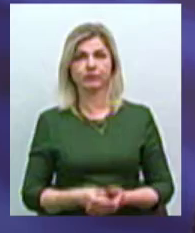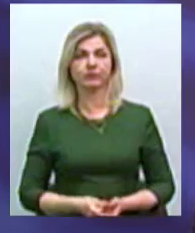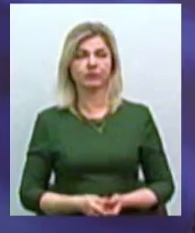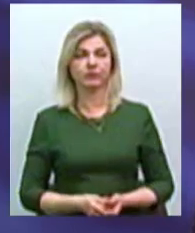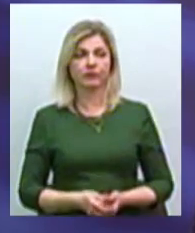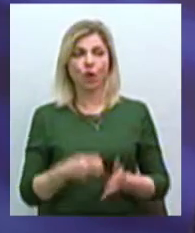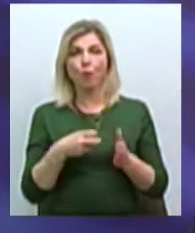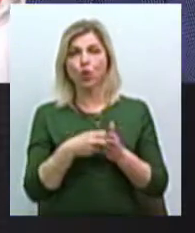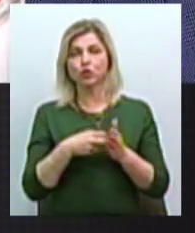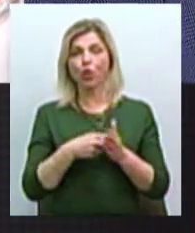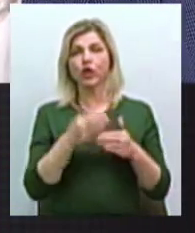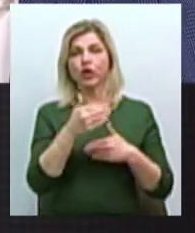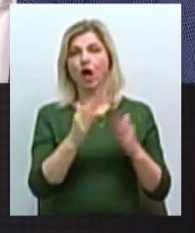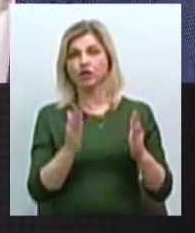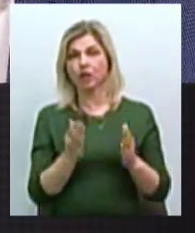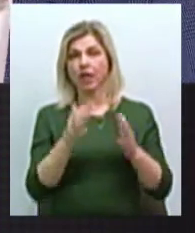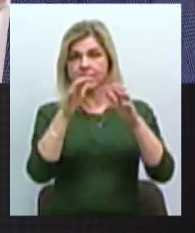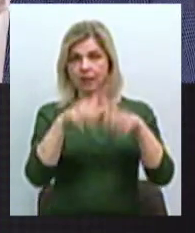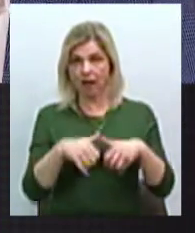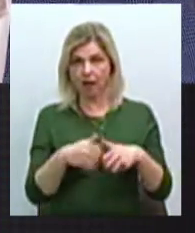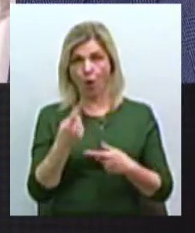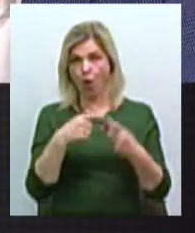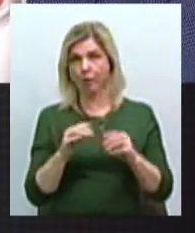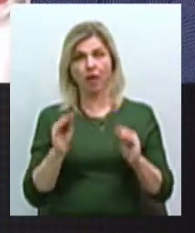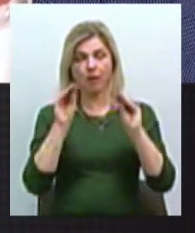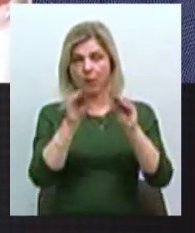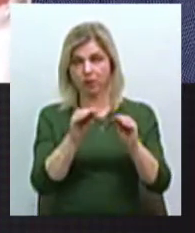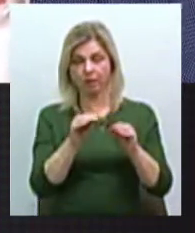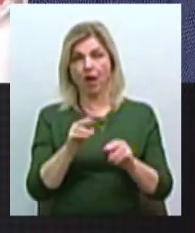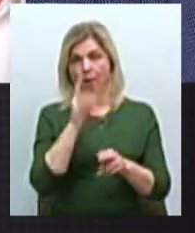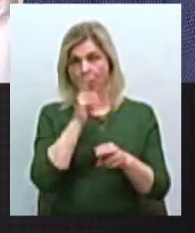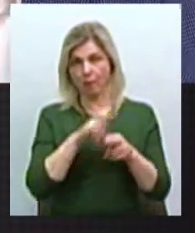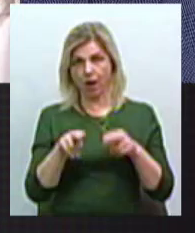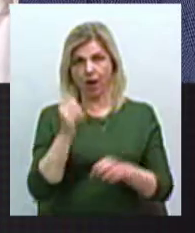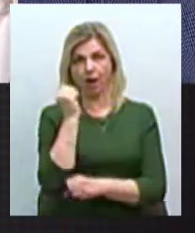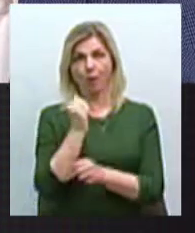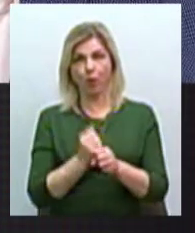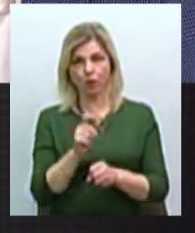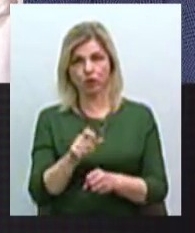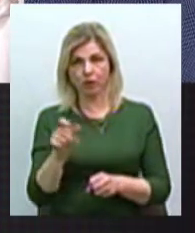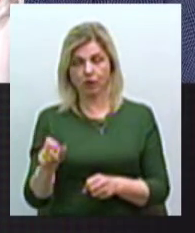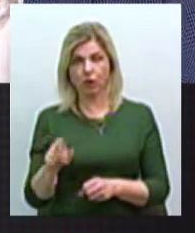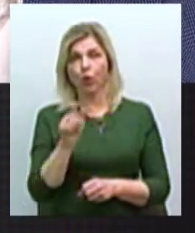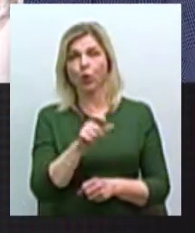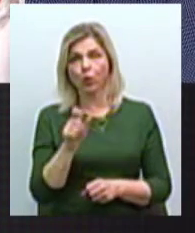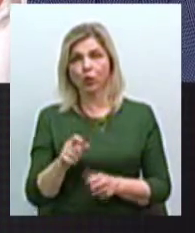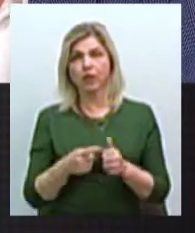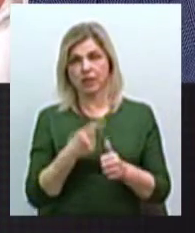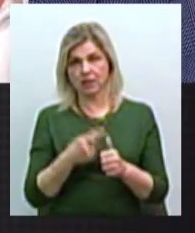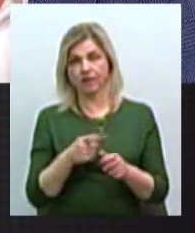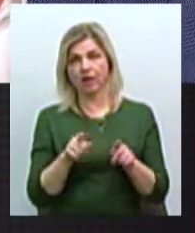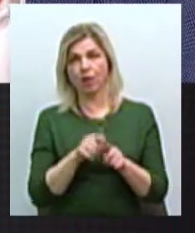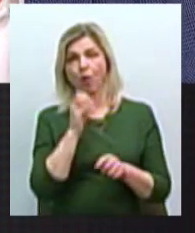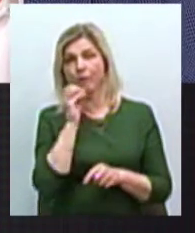почтовые ящики сняли, назад не поставили, пропали рабочие. Ну, люди называют такое качество работ плевком в лицо жителей дома